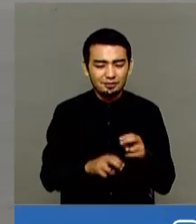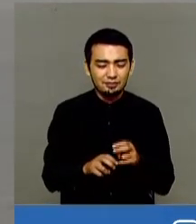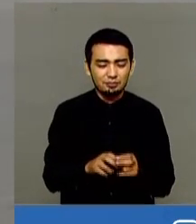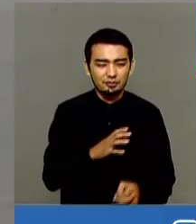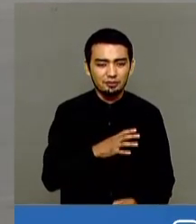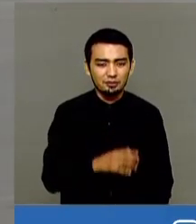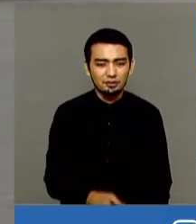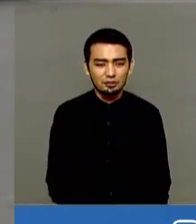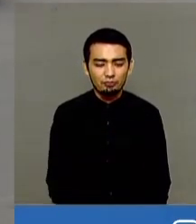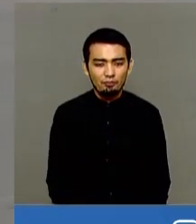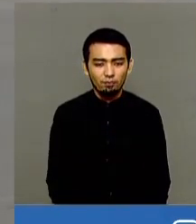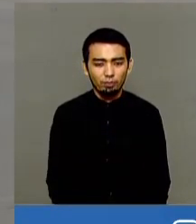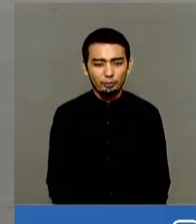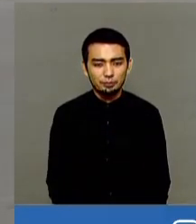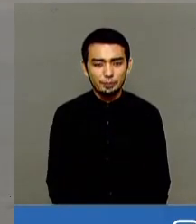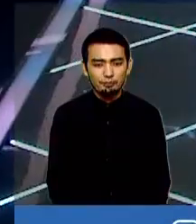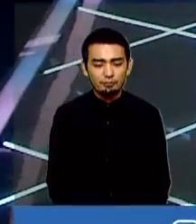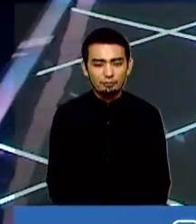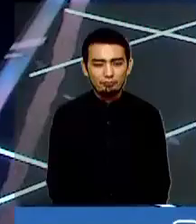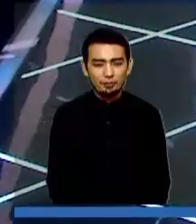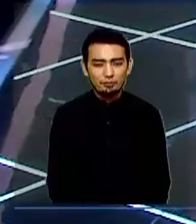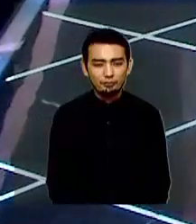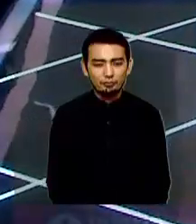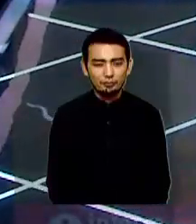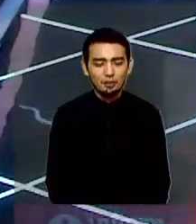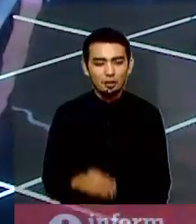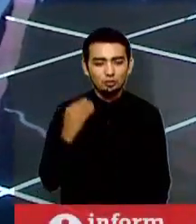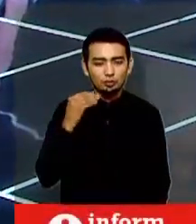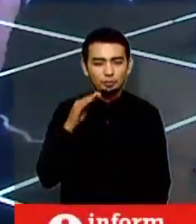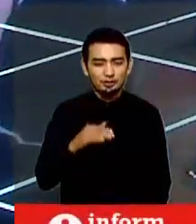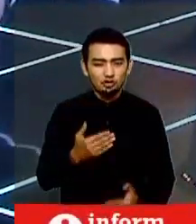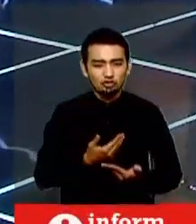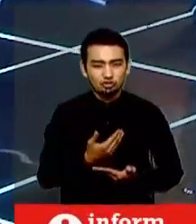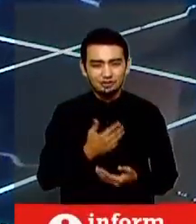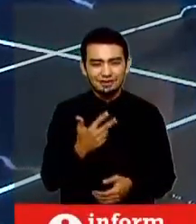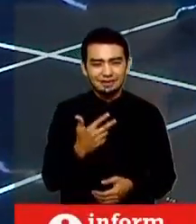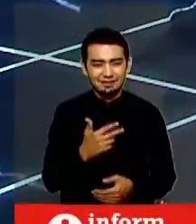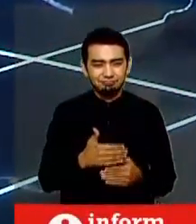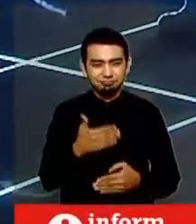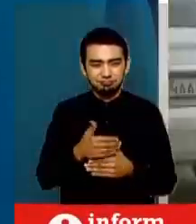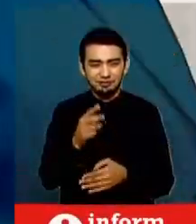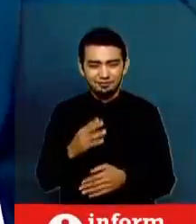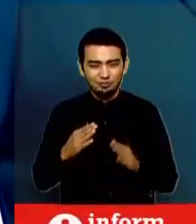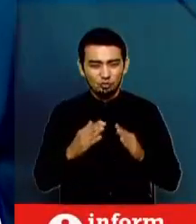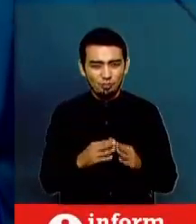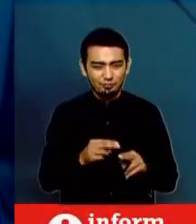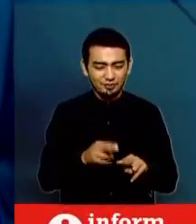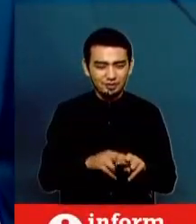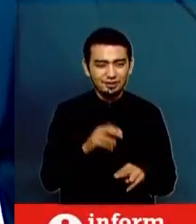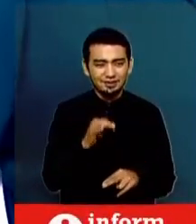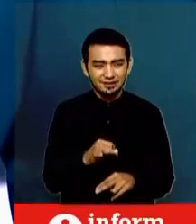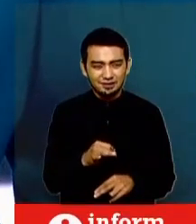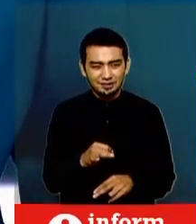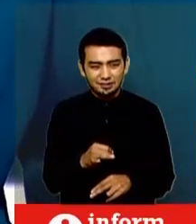Айбек Газиз, Информбюро, Павлодарская область. В Актобе жителей 30 многоэтажных домов теплоснабжающая